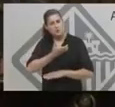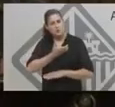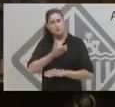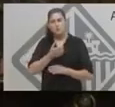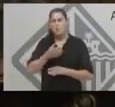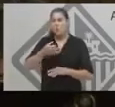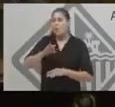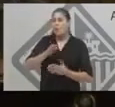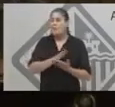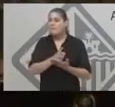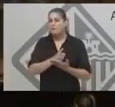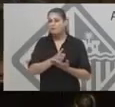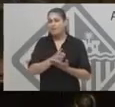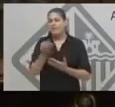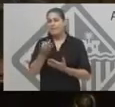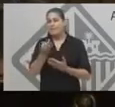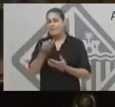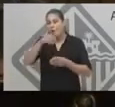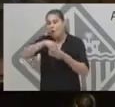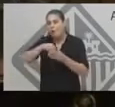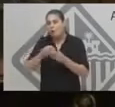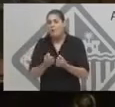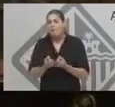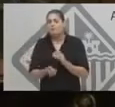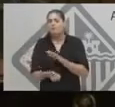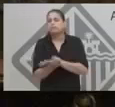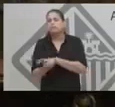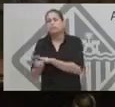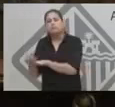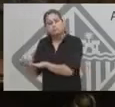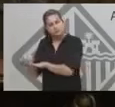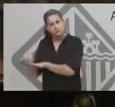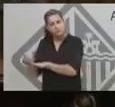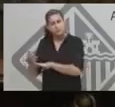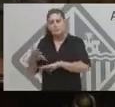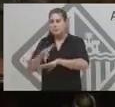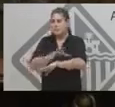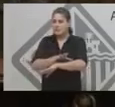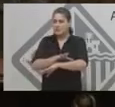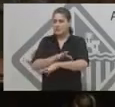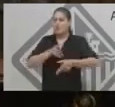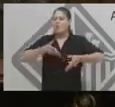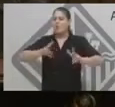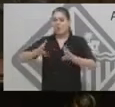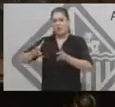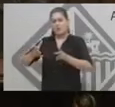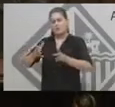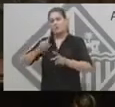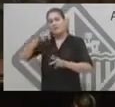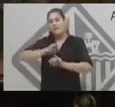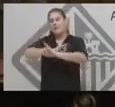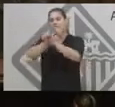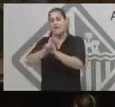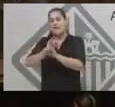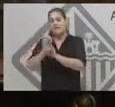operador. També hem de generar continguts i contribuir al fet que la nostra societat sigui més culta i, per tant, més lliure i feliç.